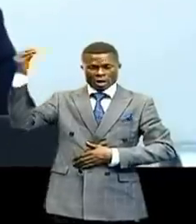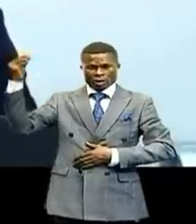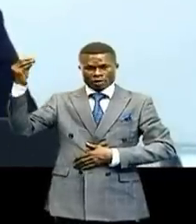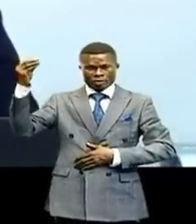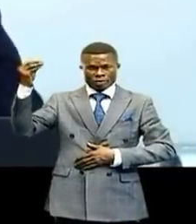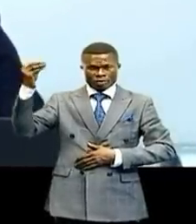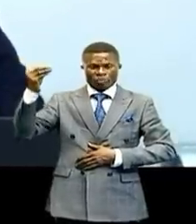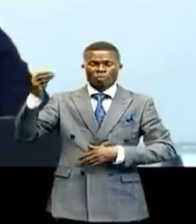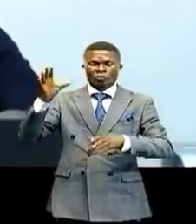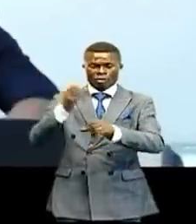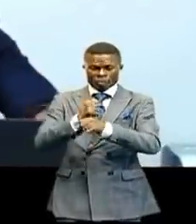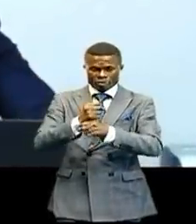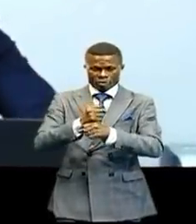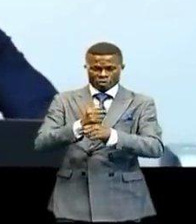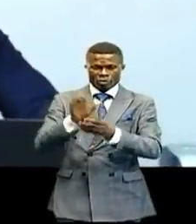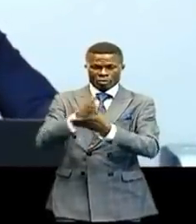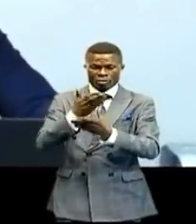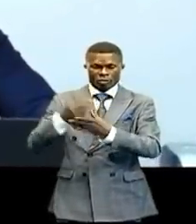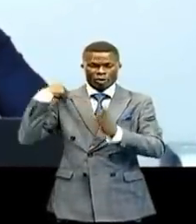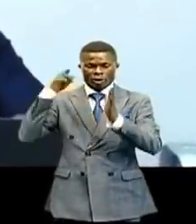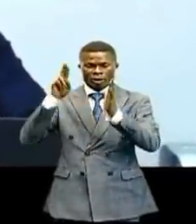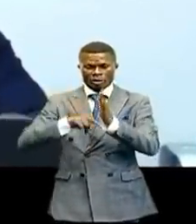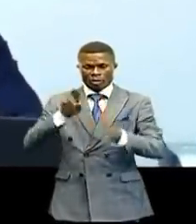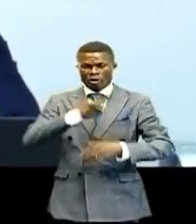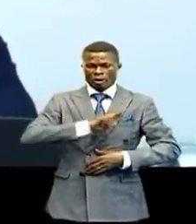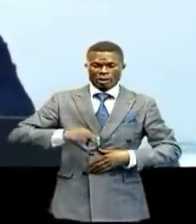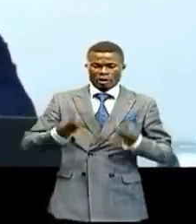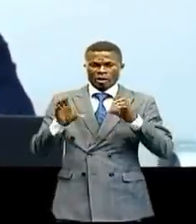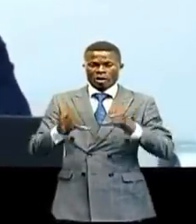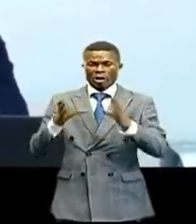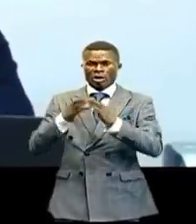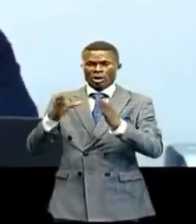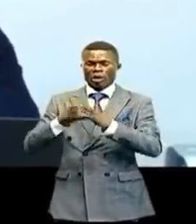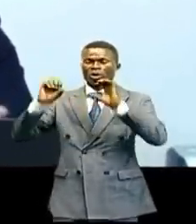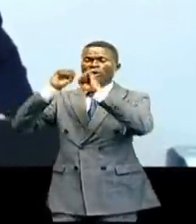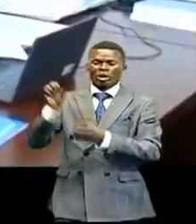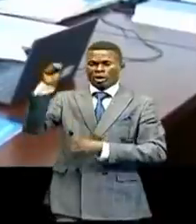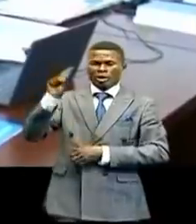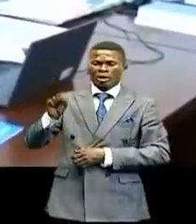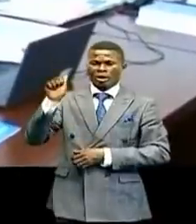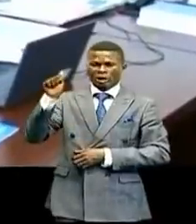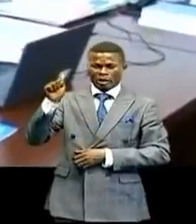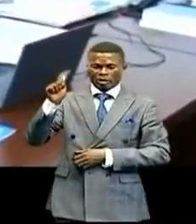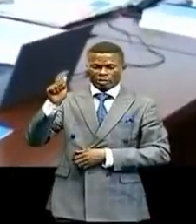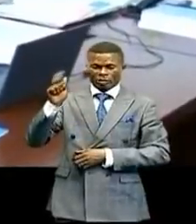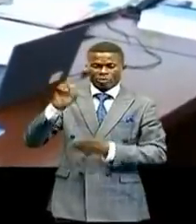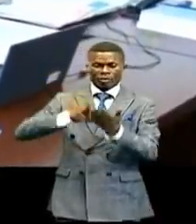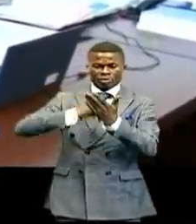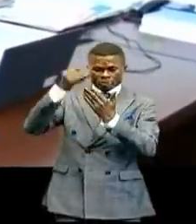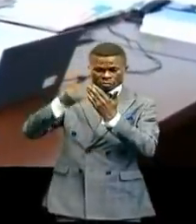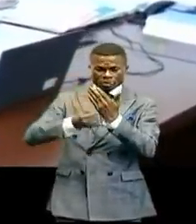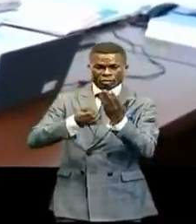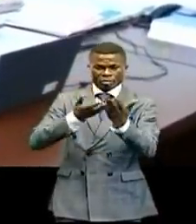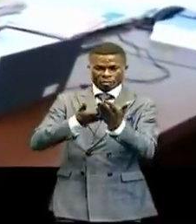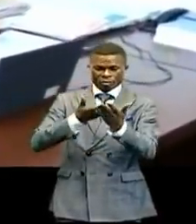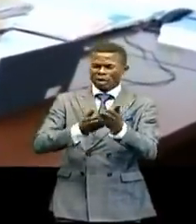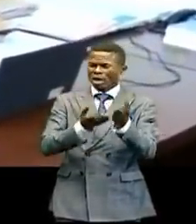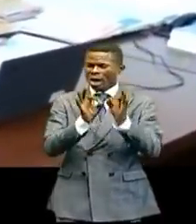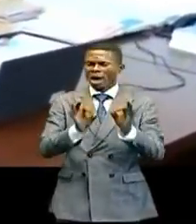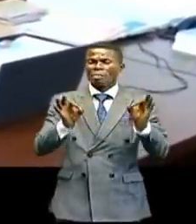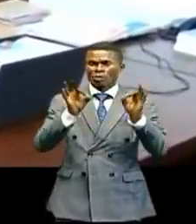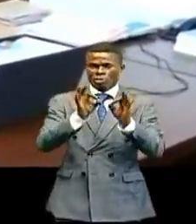voie de conclusion entre le gouvernement de la République et la société Lissungi S.A. Ces projets